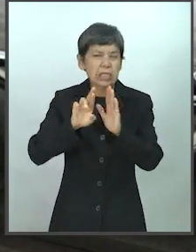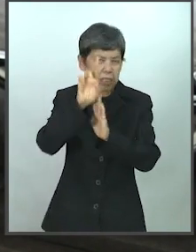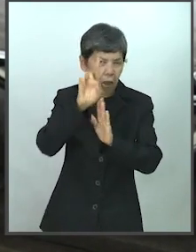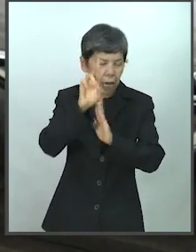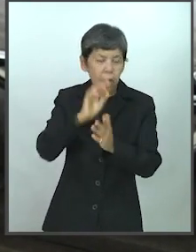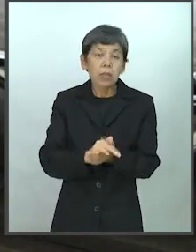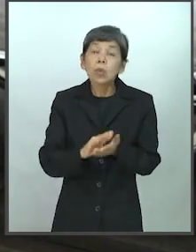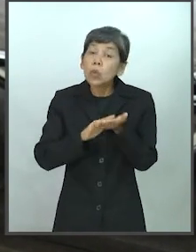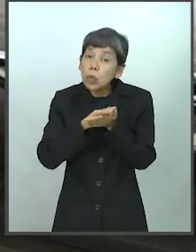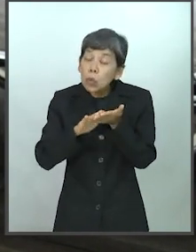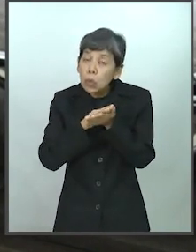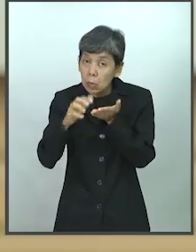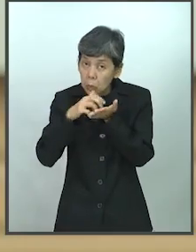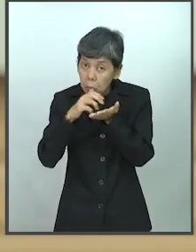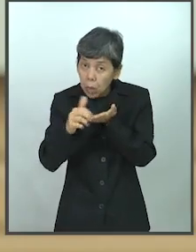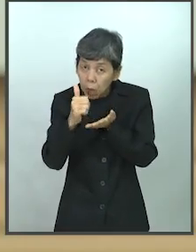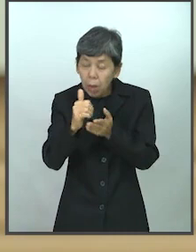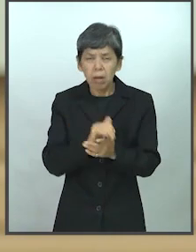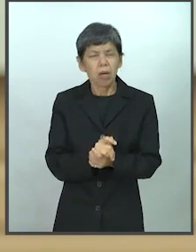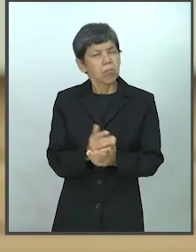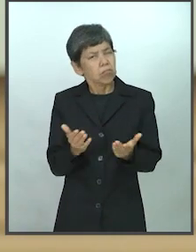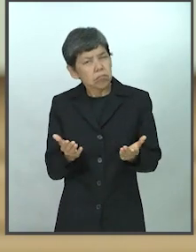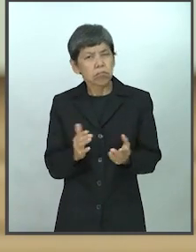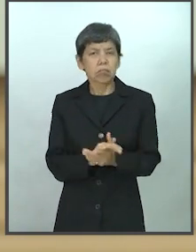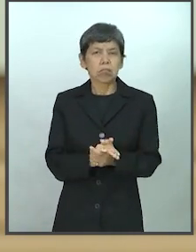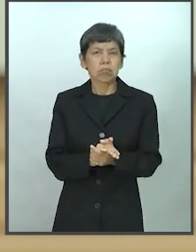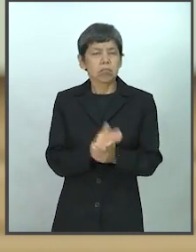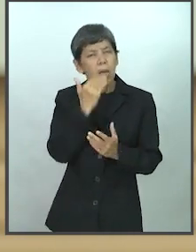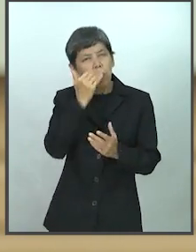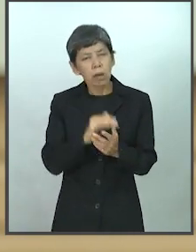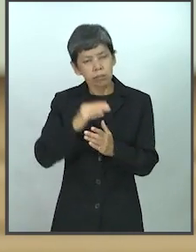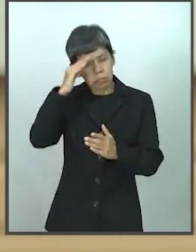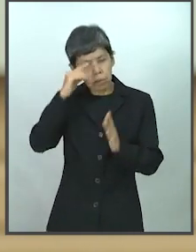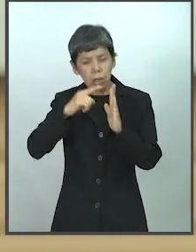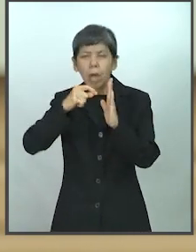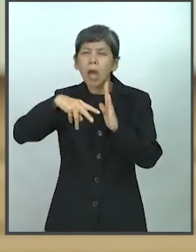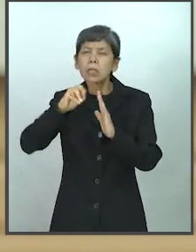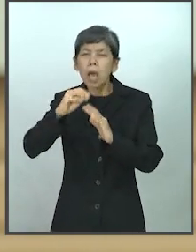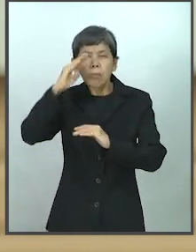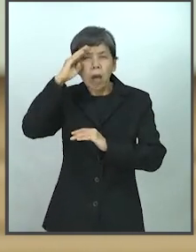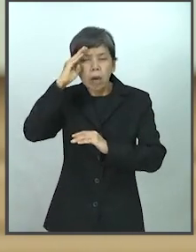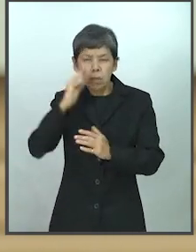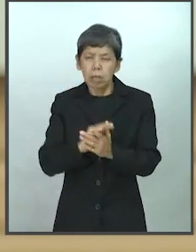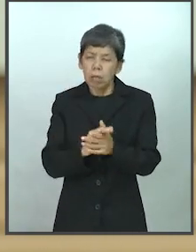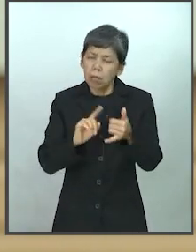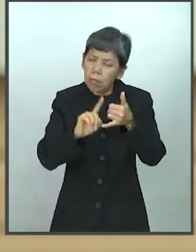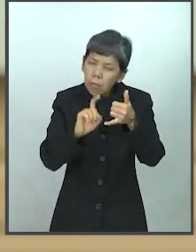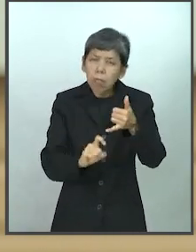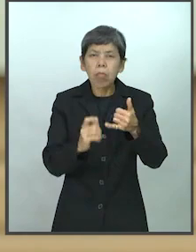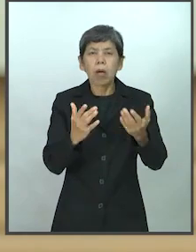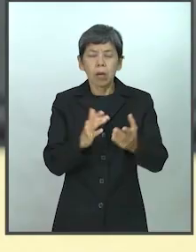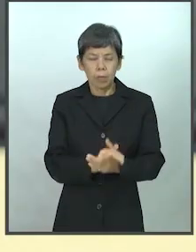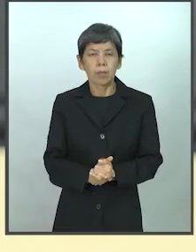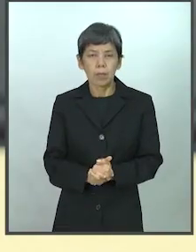ยากให้เล่าถึงเหตุการณ์วันนั้นนิดนึงครับว่ามันเกิดอะไรขึ้นทำไมจ่าแซมถึงต้องถึงกับเสียชีวิตนะครับ